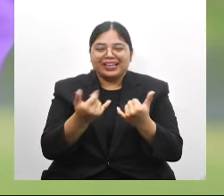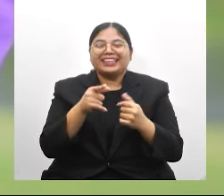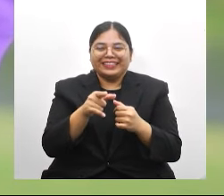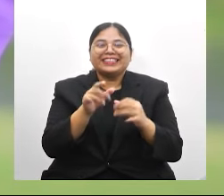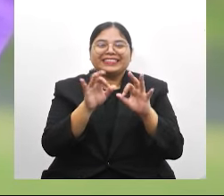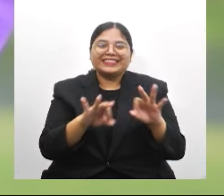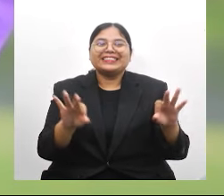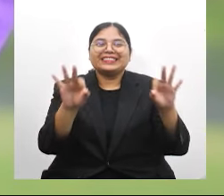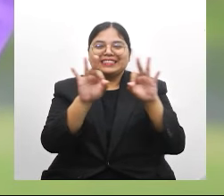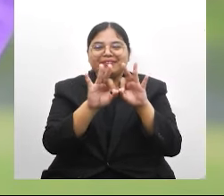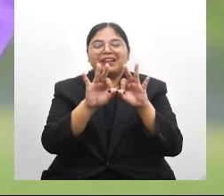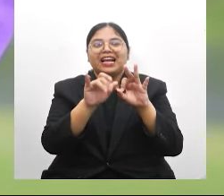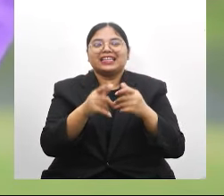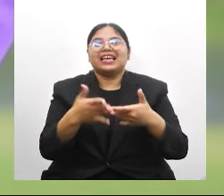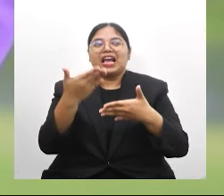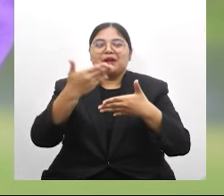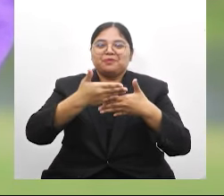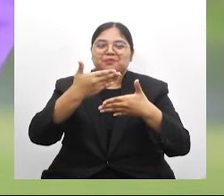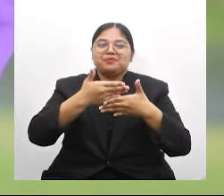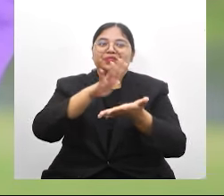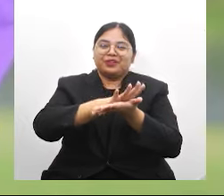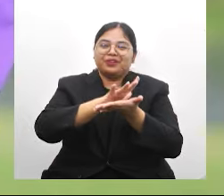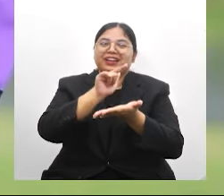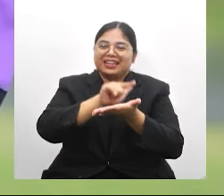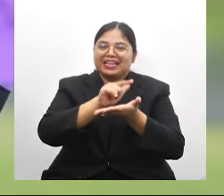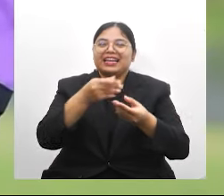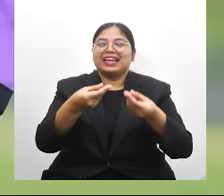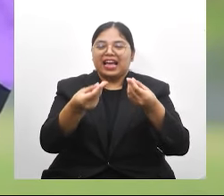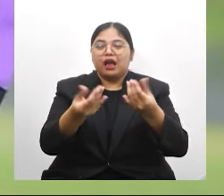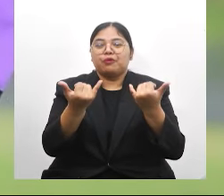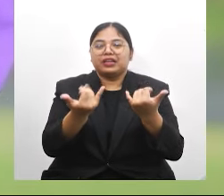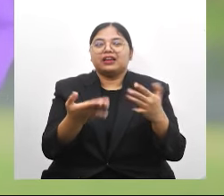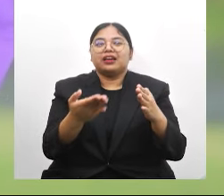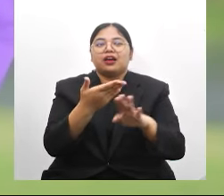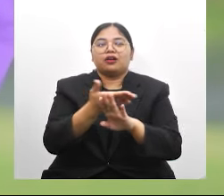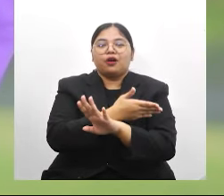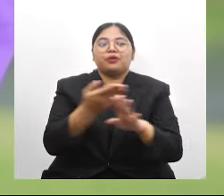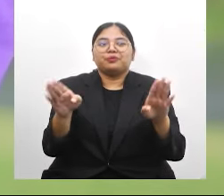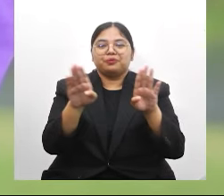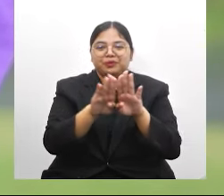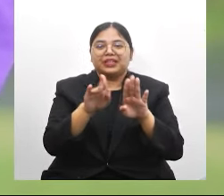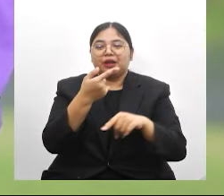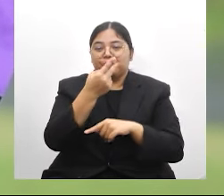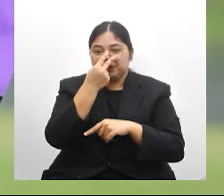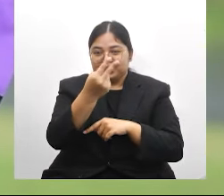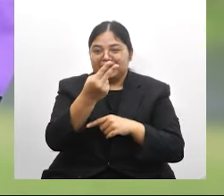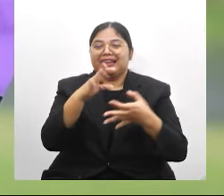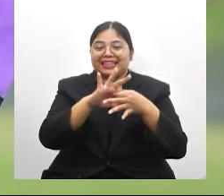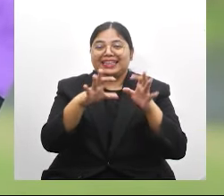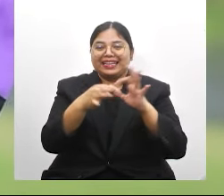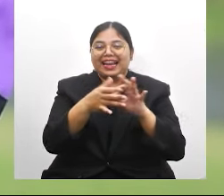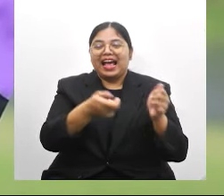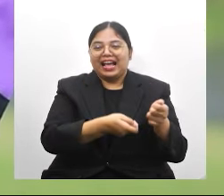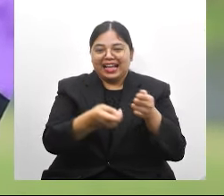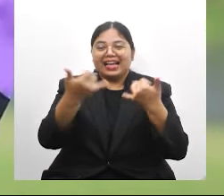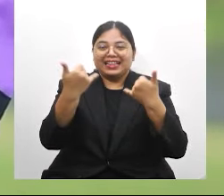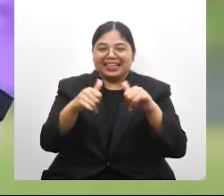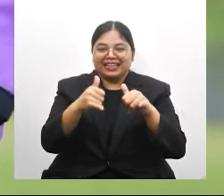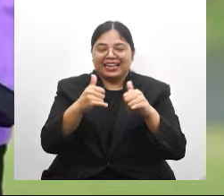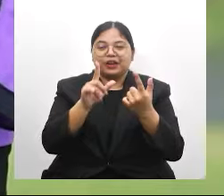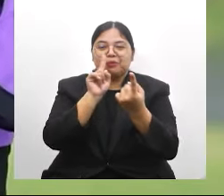ของโรงเรียนรัชชประภาวิทยาคมค่ะก่อนปิดรายการนี้นะคะน้องๆจะพาแป้งไปพากอฟกันแล้วค่ะแล้วเดี๋ยวเรามาดูกันนะคะว่าจะเป็นอย่างไรพบกัน